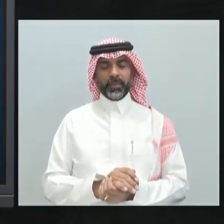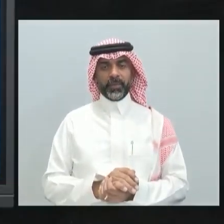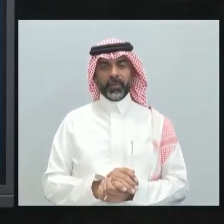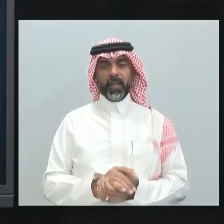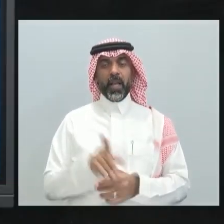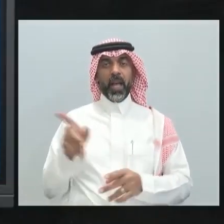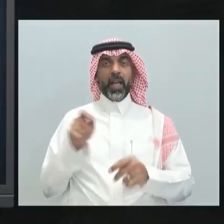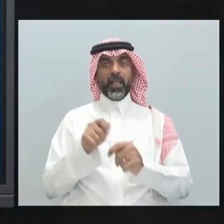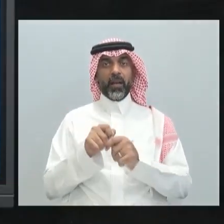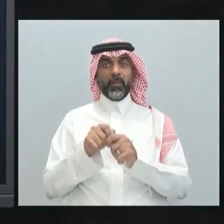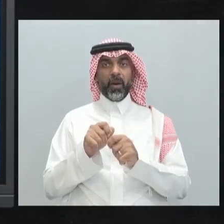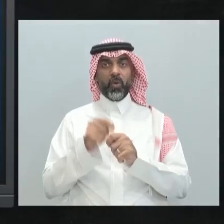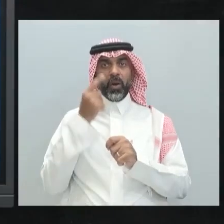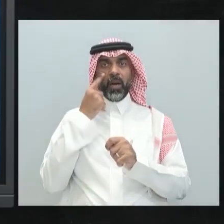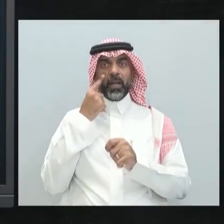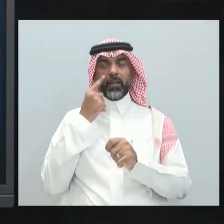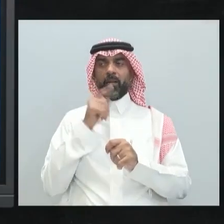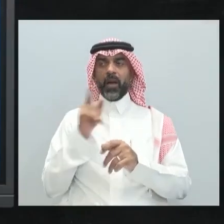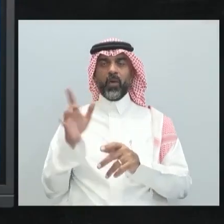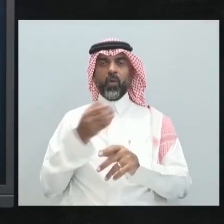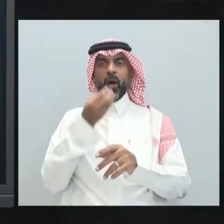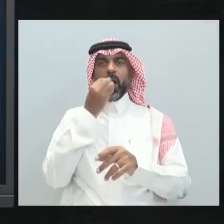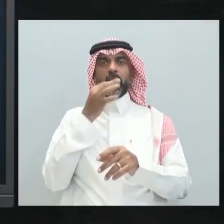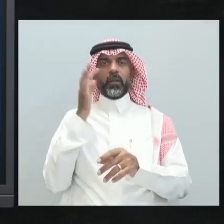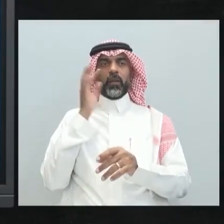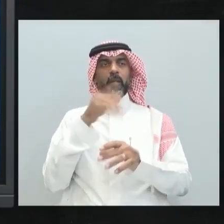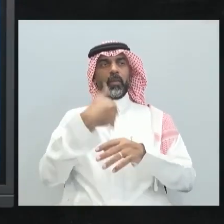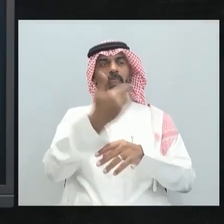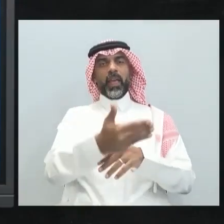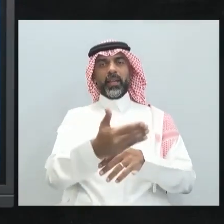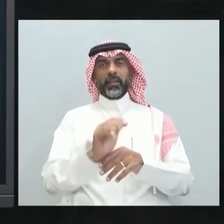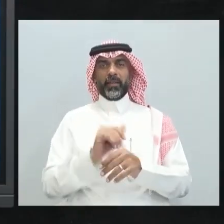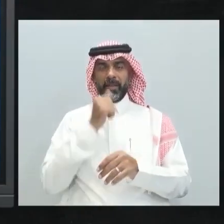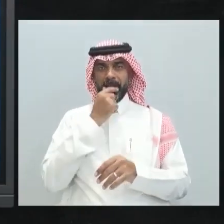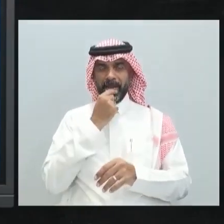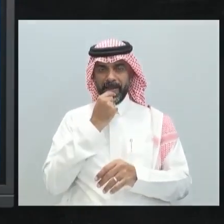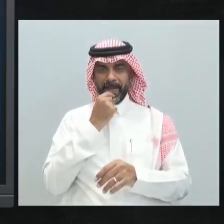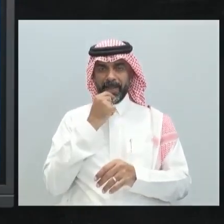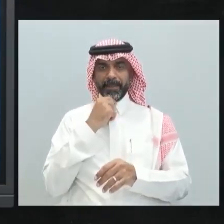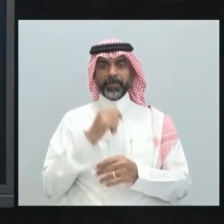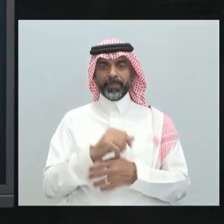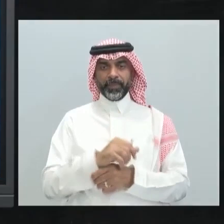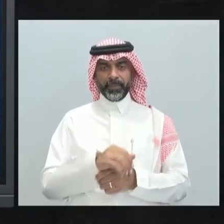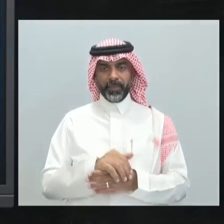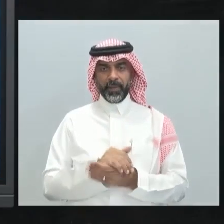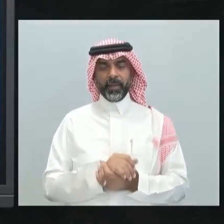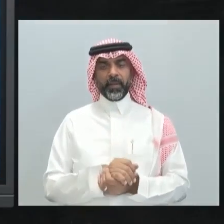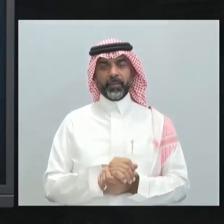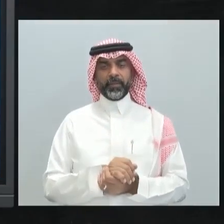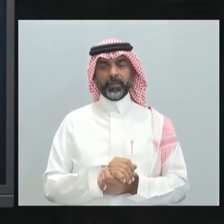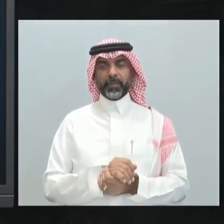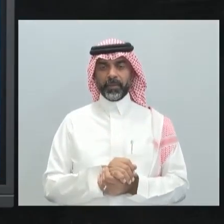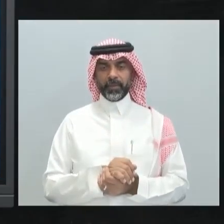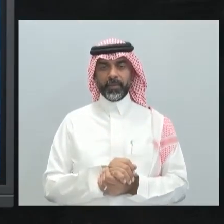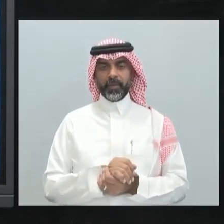هذه المخلوقات هي مخلوقات مستهلكه عبرنا عن ذات التغذي بانها مخلوقات منتجه بينما هذه المخلوقات هي مخلوقات مستهلكه هذه